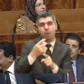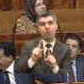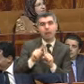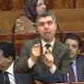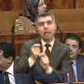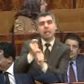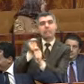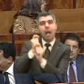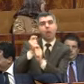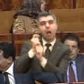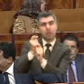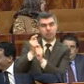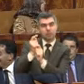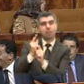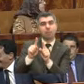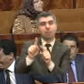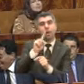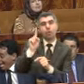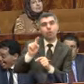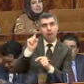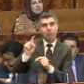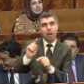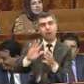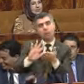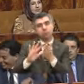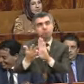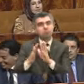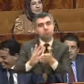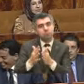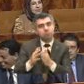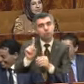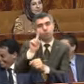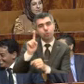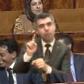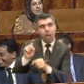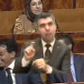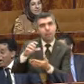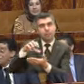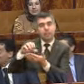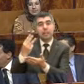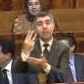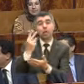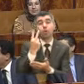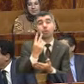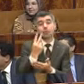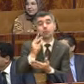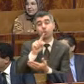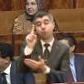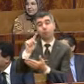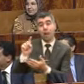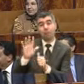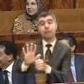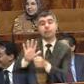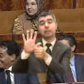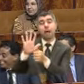فيها الجماعات غير مؤهلة. حوالي جماعة دائرة غفصي القرية فيها 23 جماعة، حوالي فيها 6 جماعات